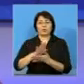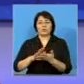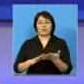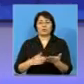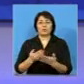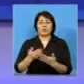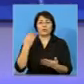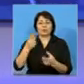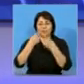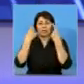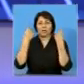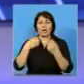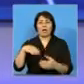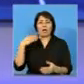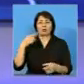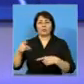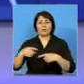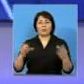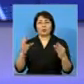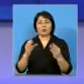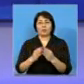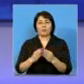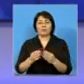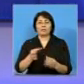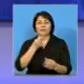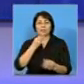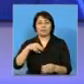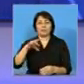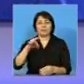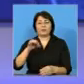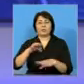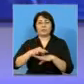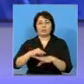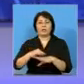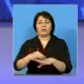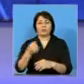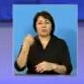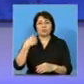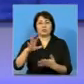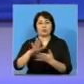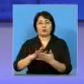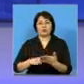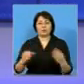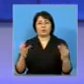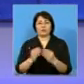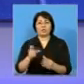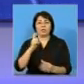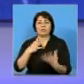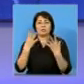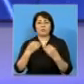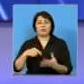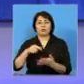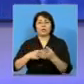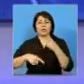Bugün deyin haberlağanımızda Aktobe futbol komandası merzimden burun Premier Liga'a ötti. Jeñisti jolun jalgağan ujum jeksenbi günü kalağa